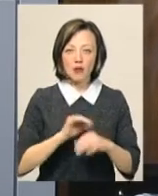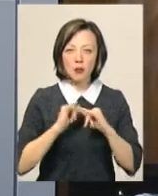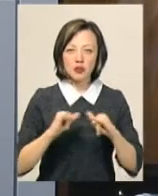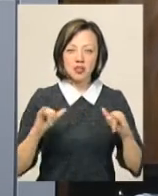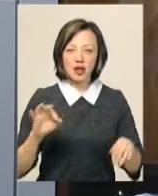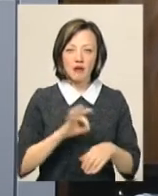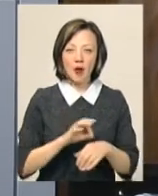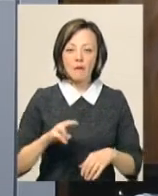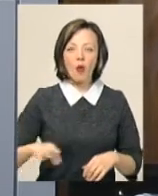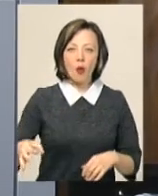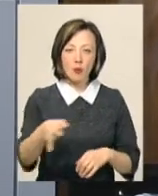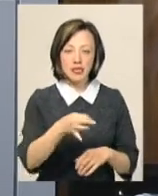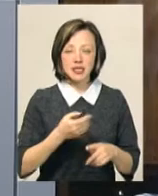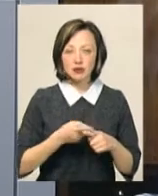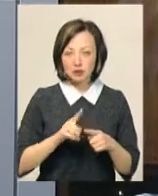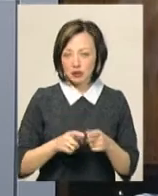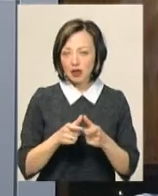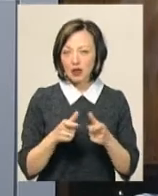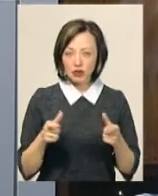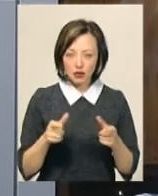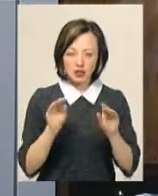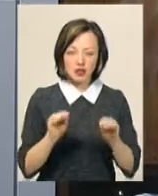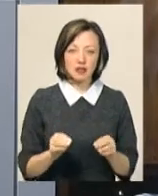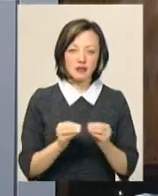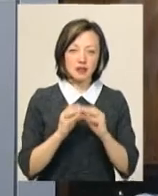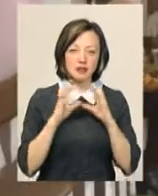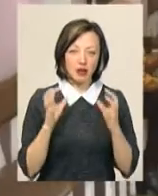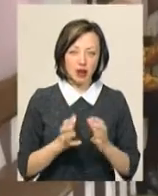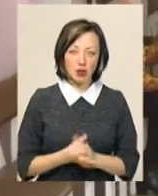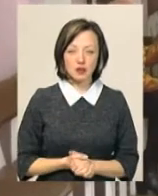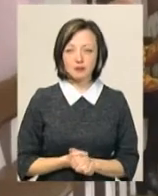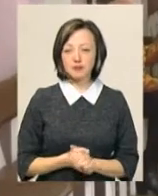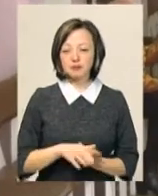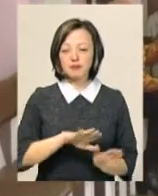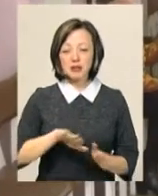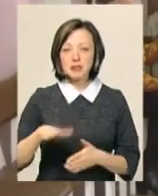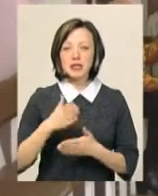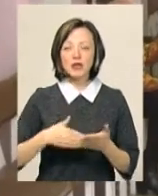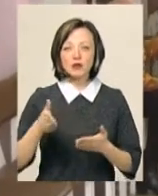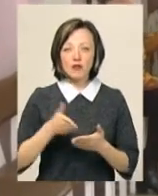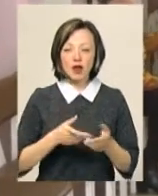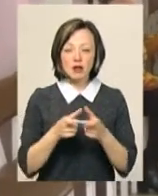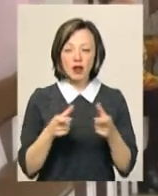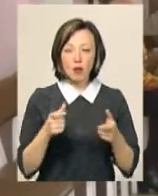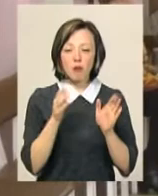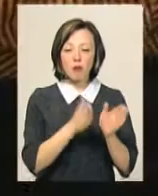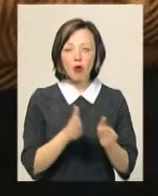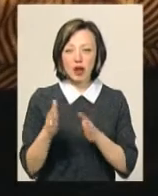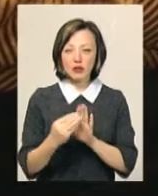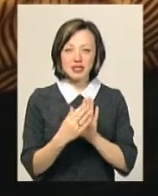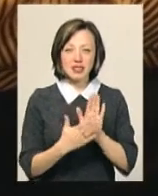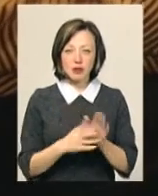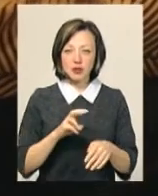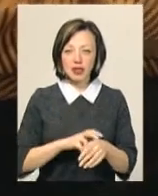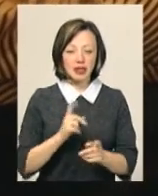поширеність захворювань по області. Тому ці талони статистичні ще зберігаються. Та після скасування талонів порядок запису до лікарів не зміниться.